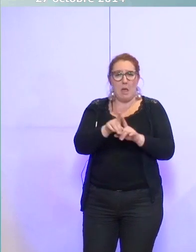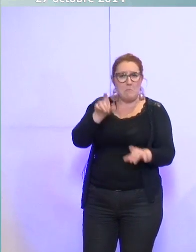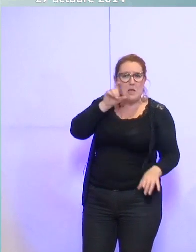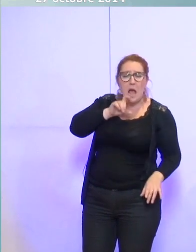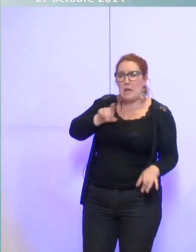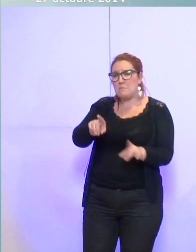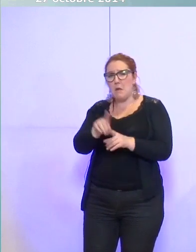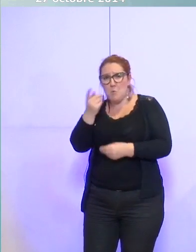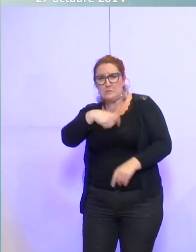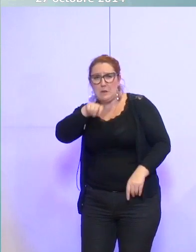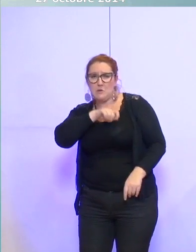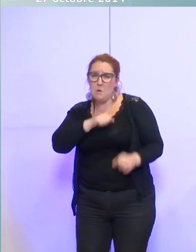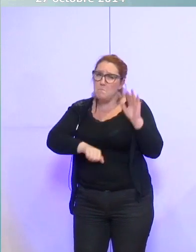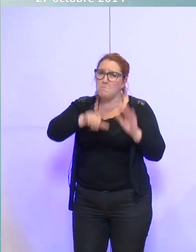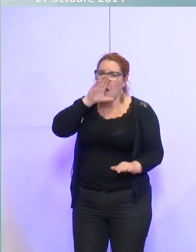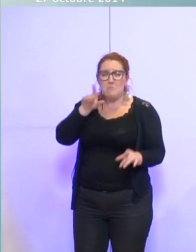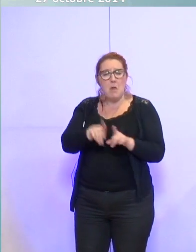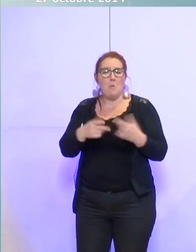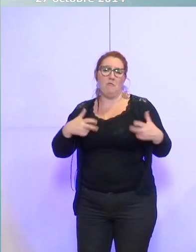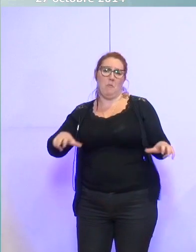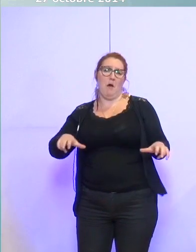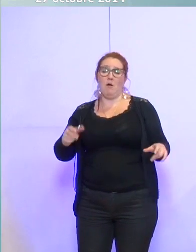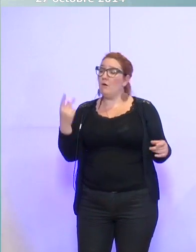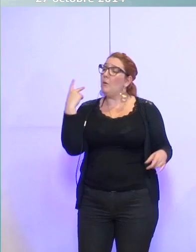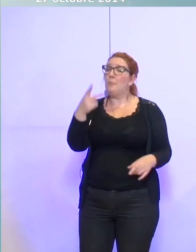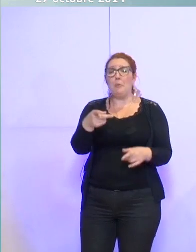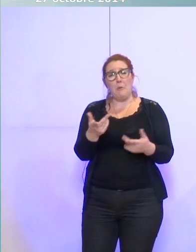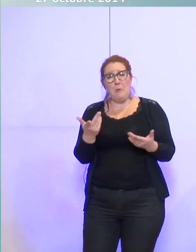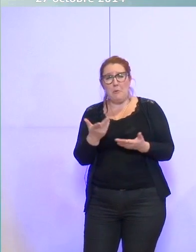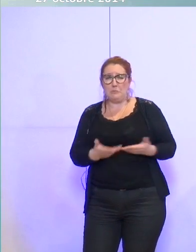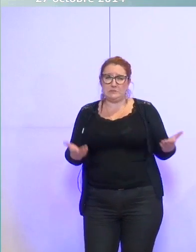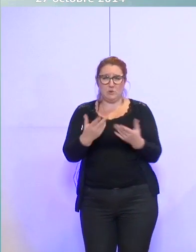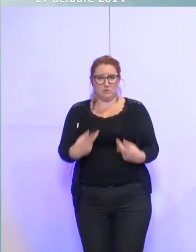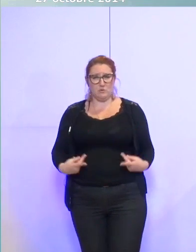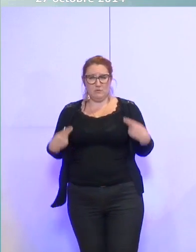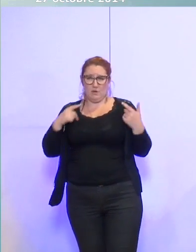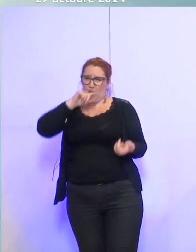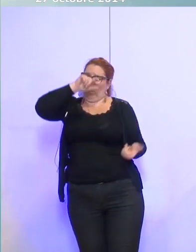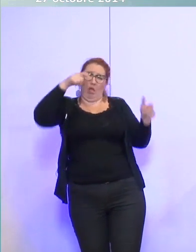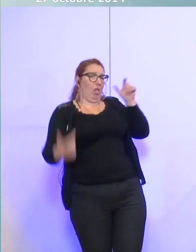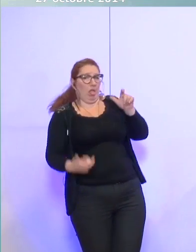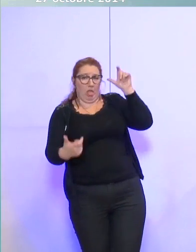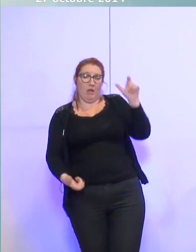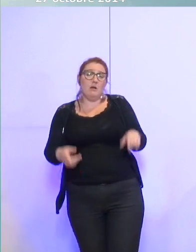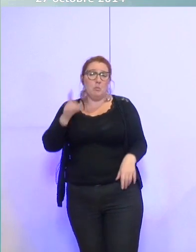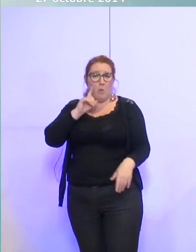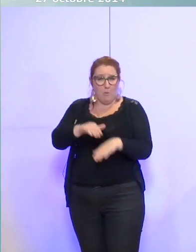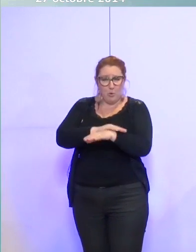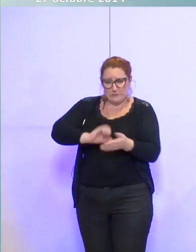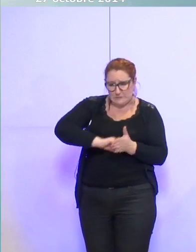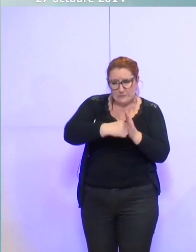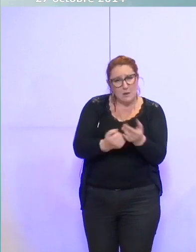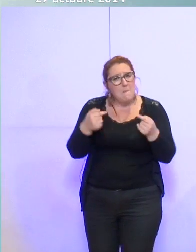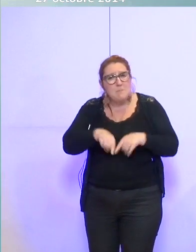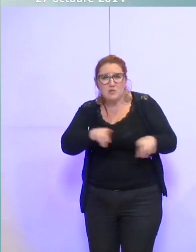espagnols, qui ont aujourd'hui vu un recul dramatique de leurs conditions de vie sous le coup de politiques d'austérité injustes, qui ont grévé la dépense publique,